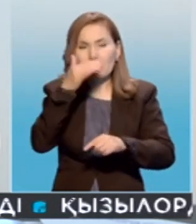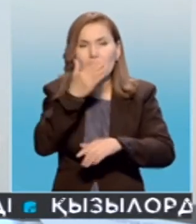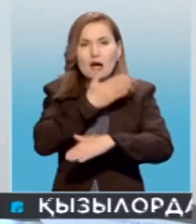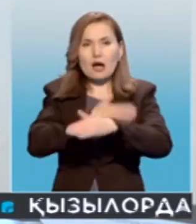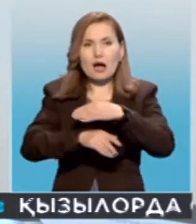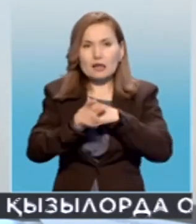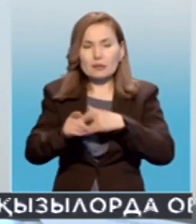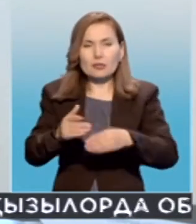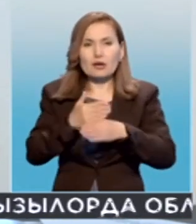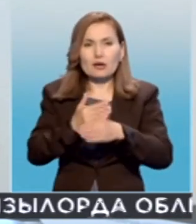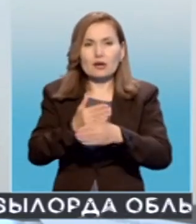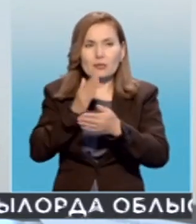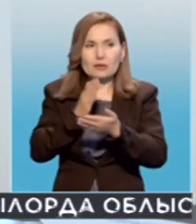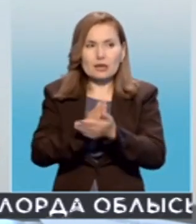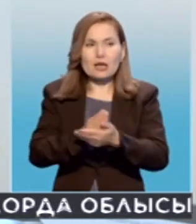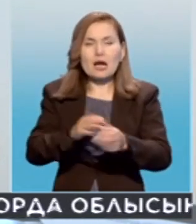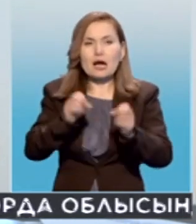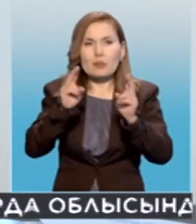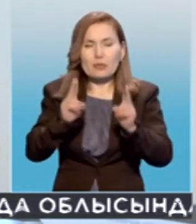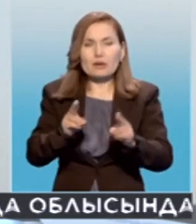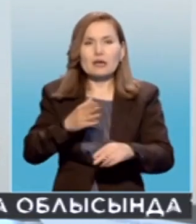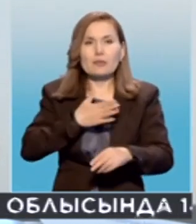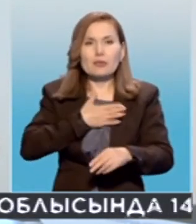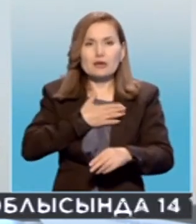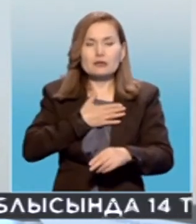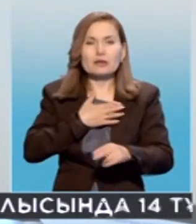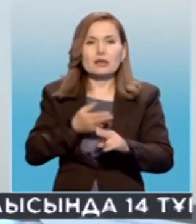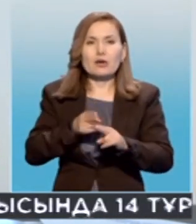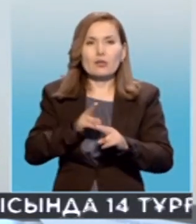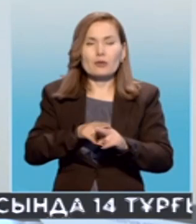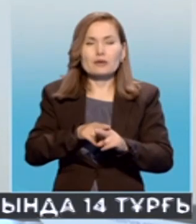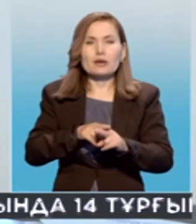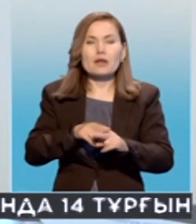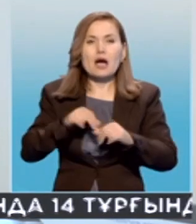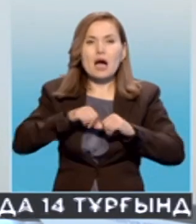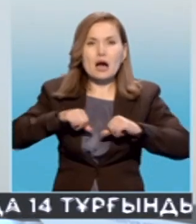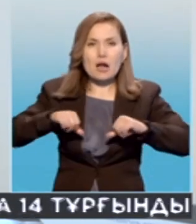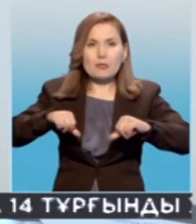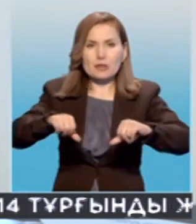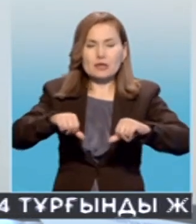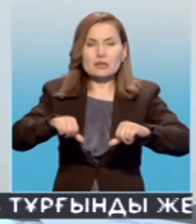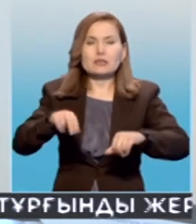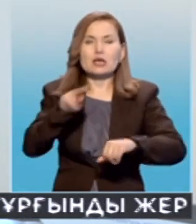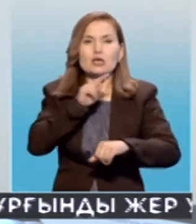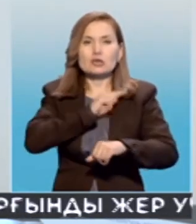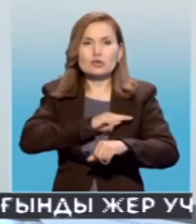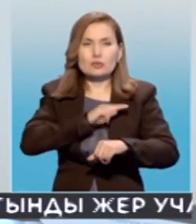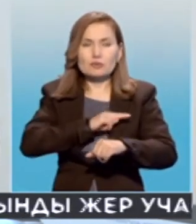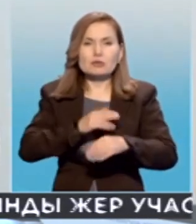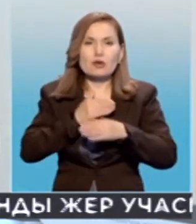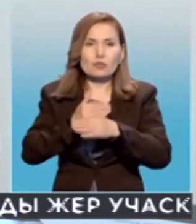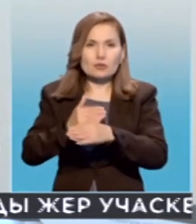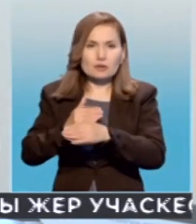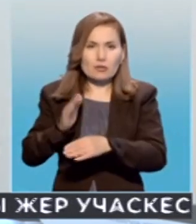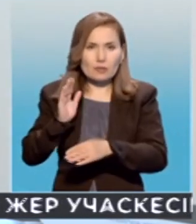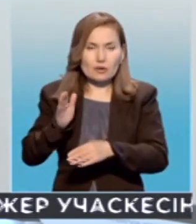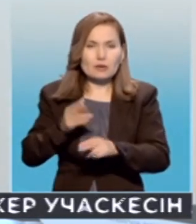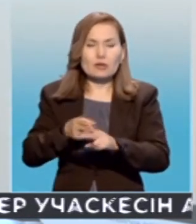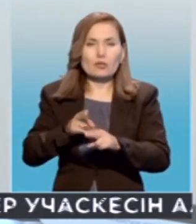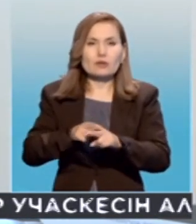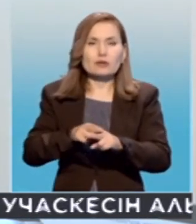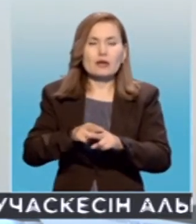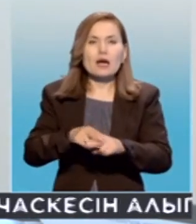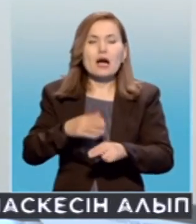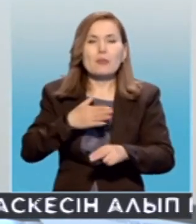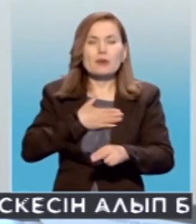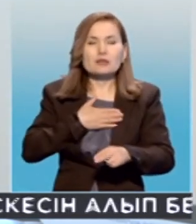бар. Соларға арнайы біздің отырған, сөз жүрде отырған комиссия мүшелері сөз жүрге ұйымдастырады. Қазіргі уақытта